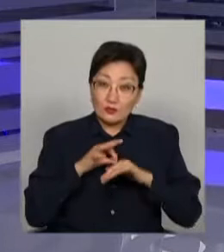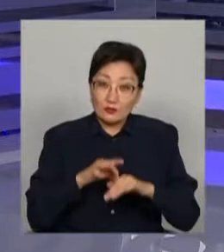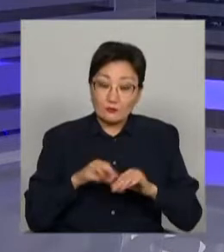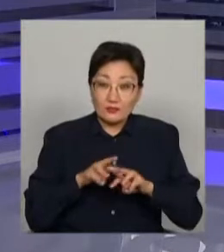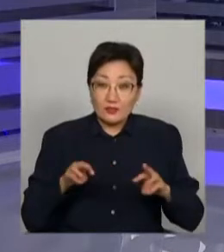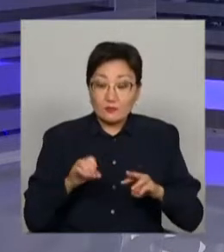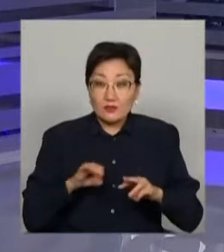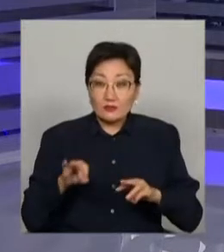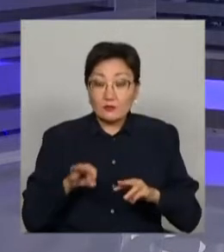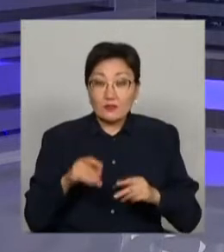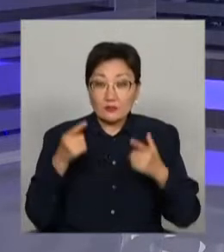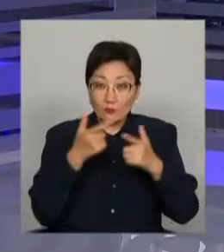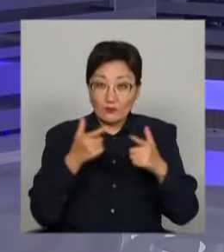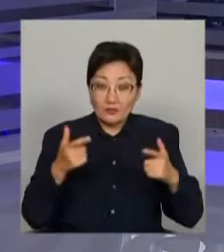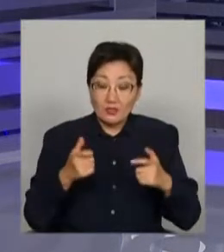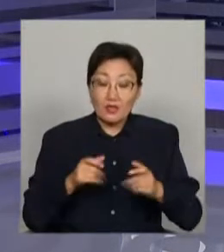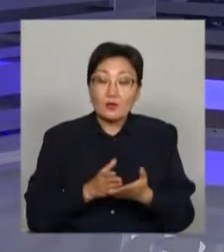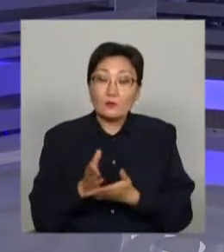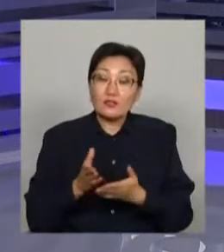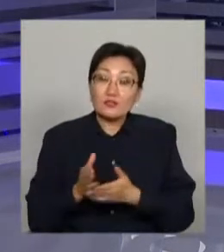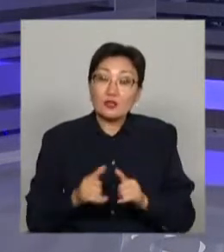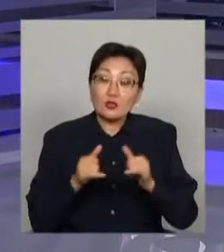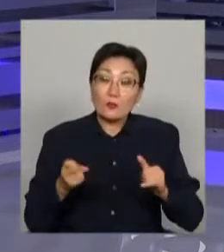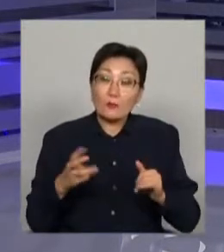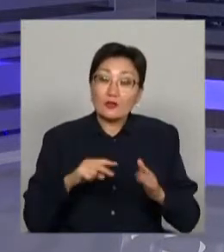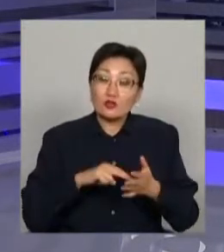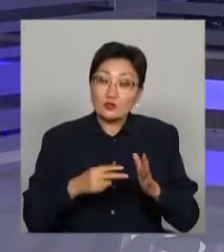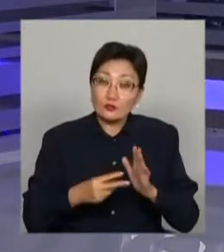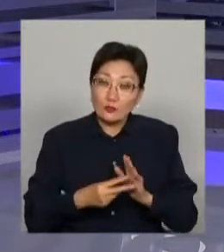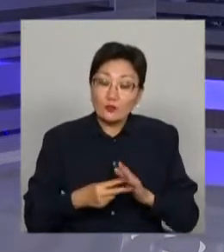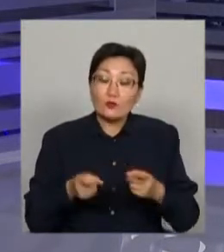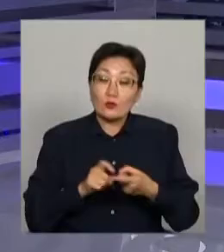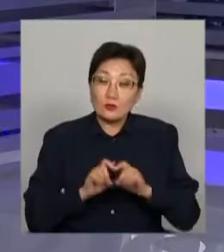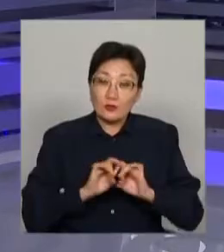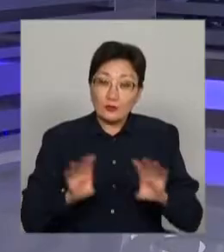Министр сондай-ақ ақпараттық алаңда саланы дамытудың бір қатар жоспарларында бөлісіп отыр.